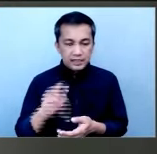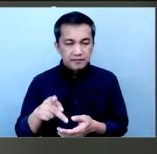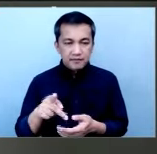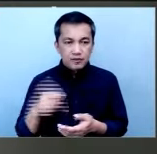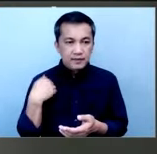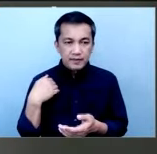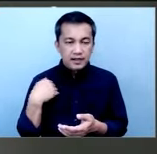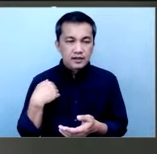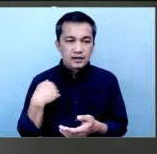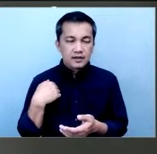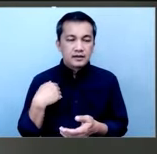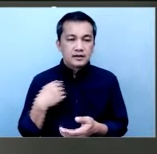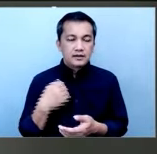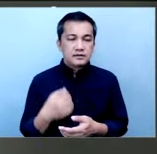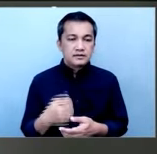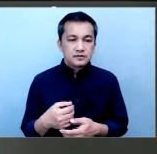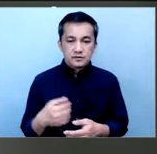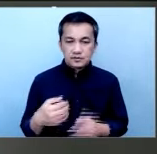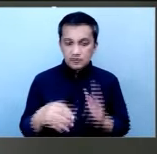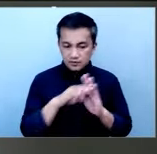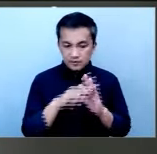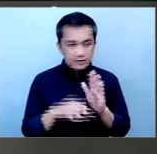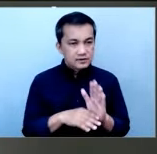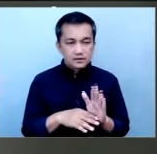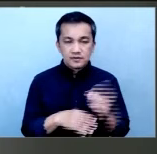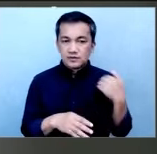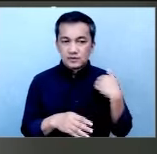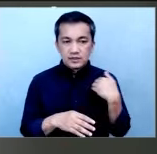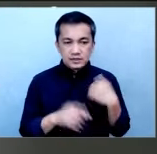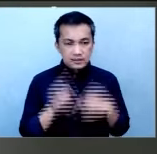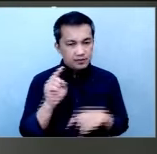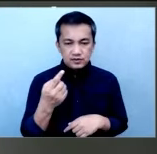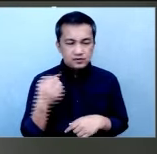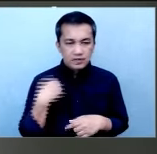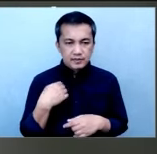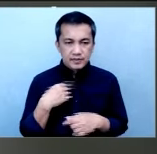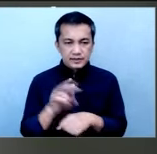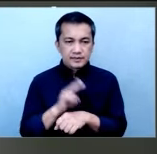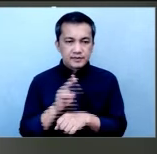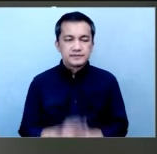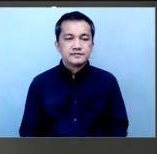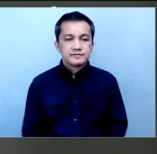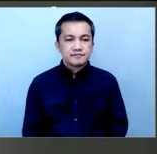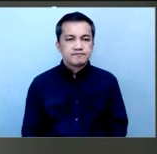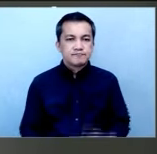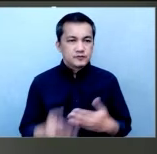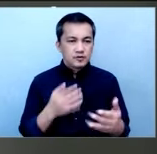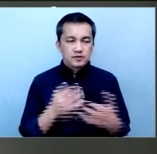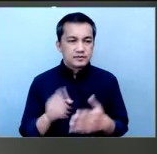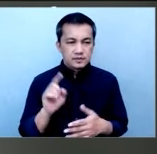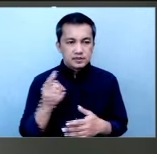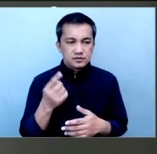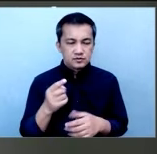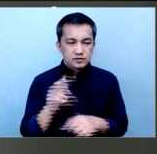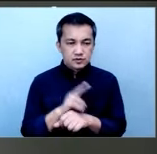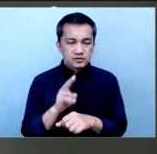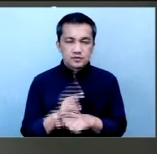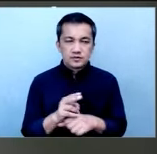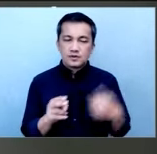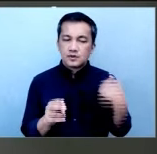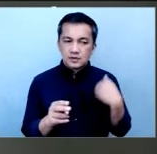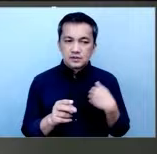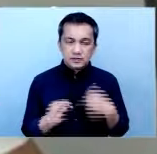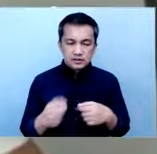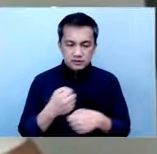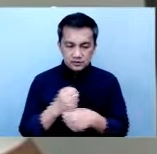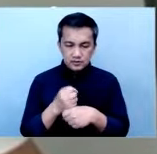guidelines. May isang kusing ng pondo na yan hindi pa nagagamit. Not a single centavo has been used kasi we are still